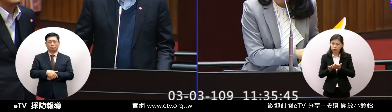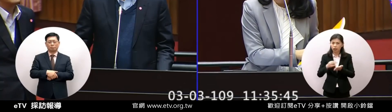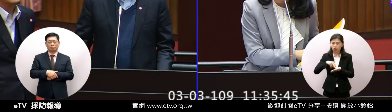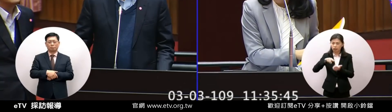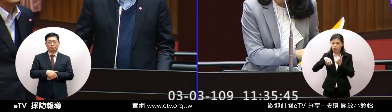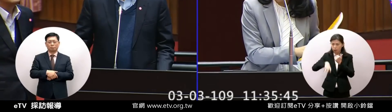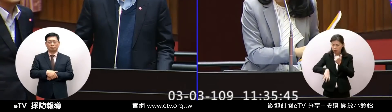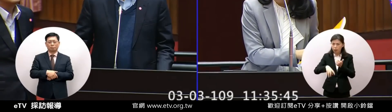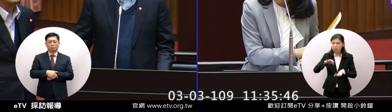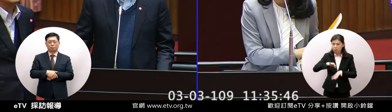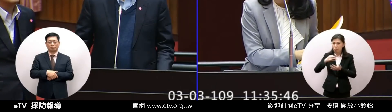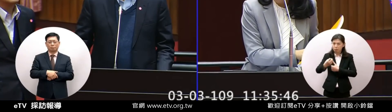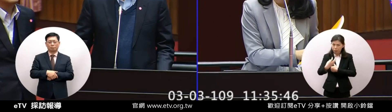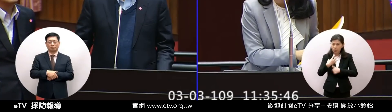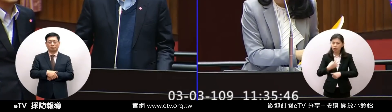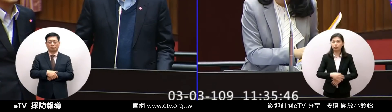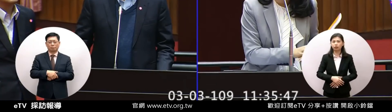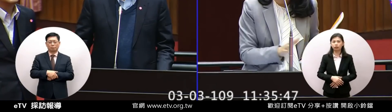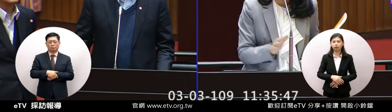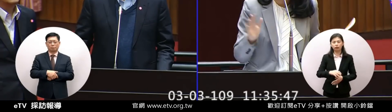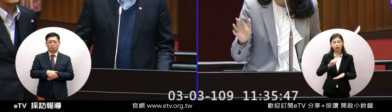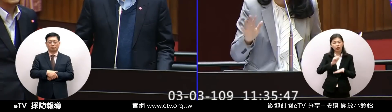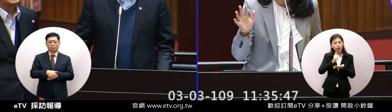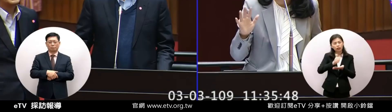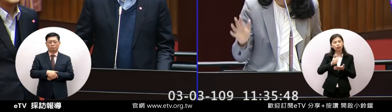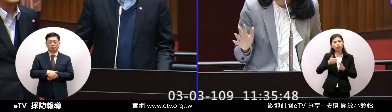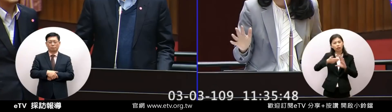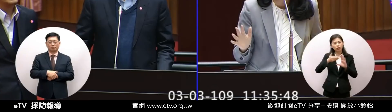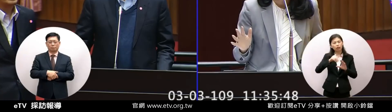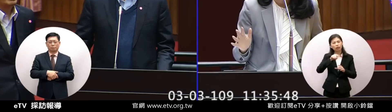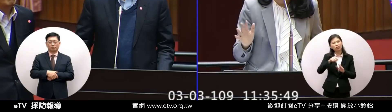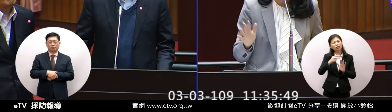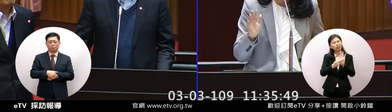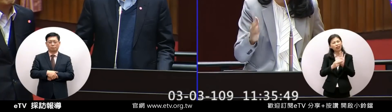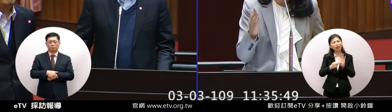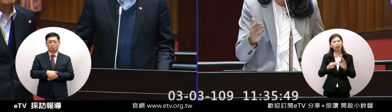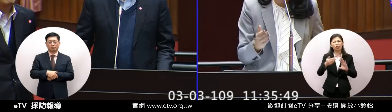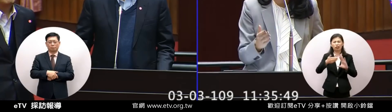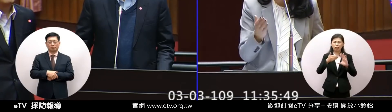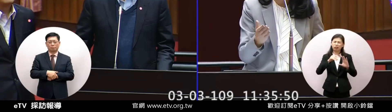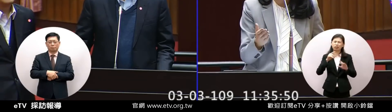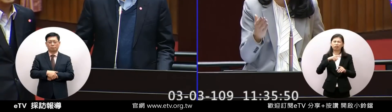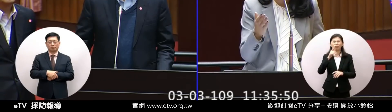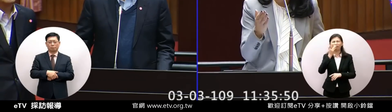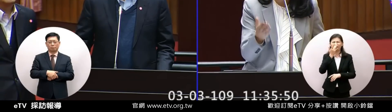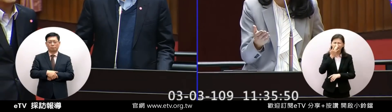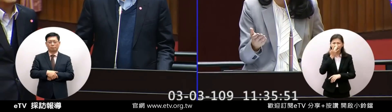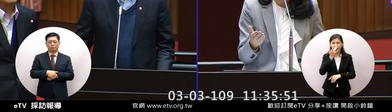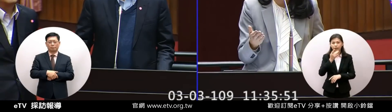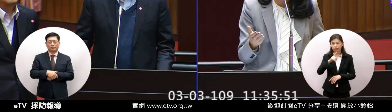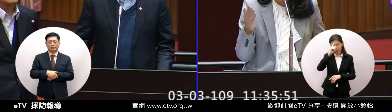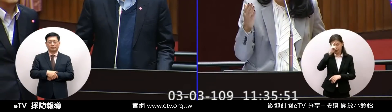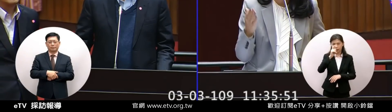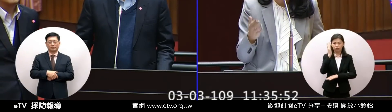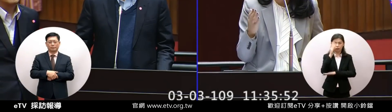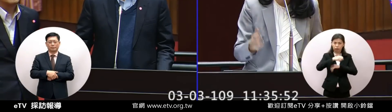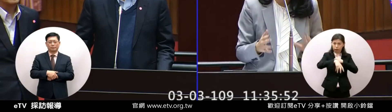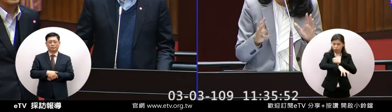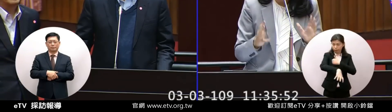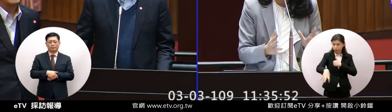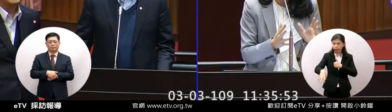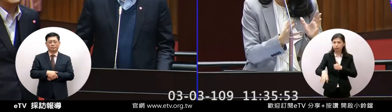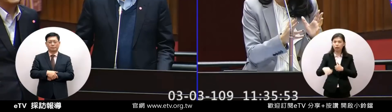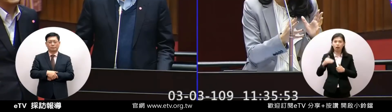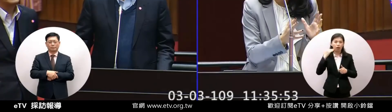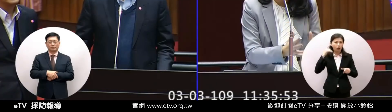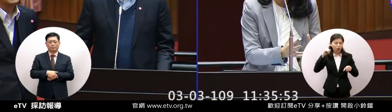这个制度跟方式。有时候我们透过媒体，民众其实看得很不飒飒，所以这个还是希望院长跟这个部会首长，你们如果